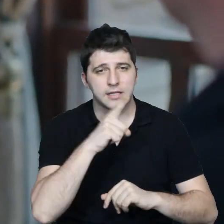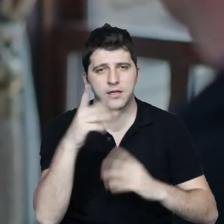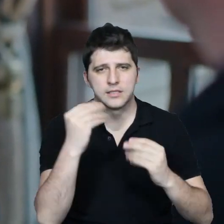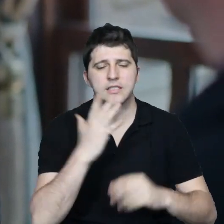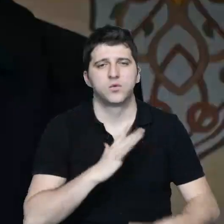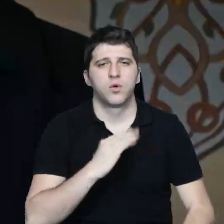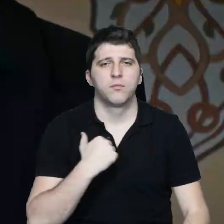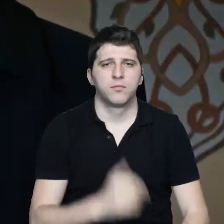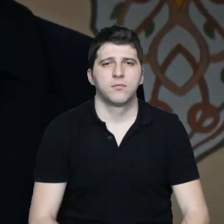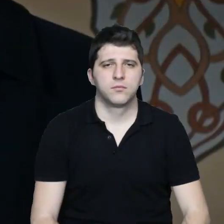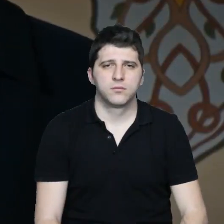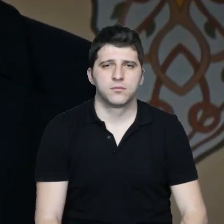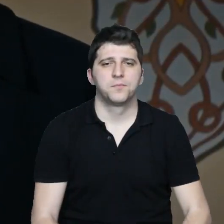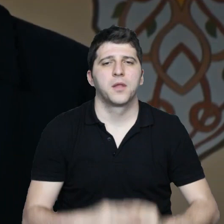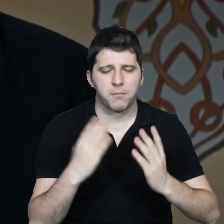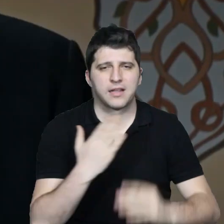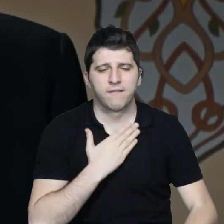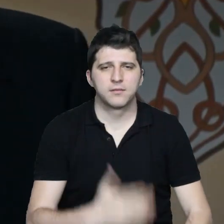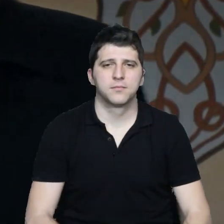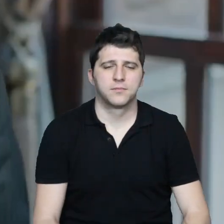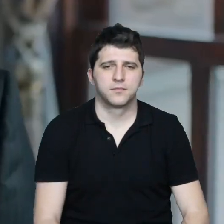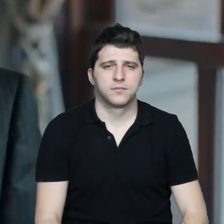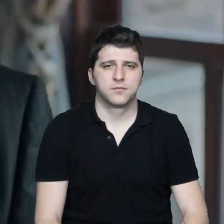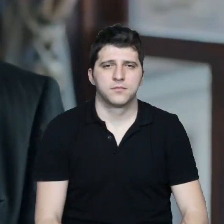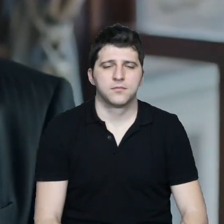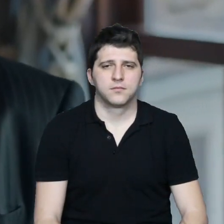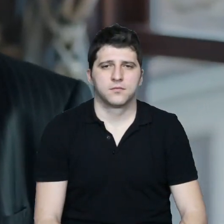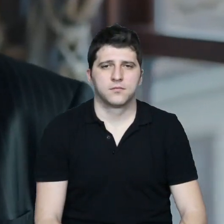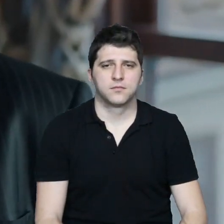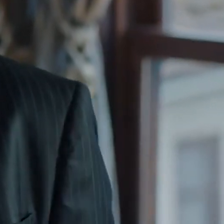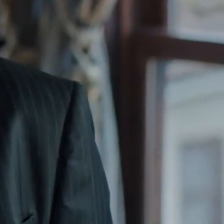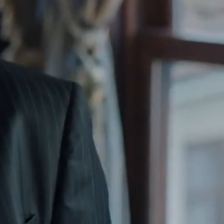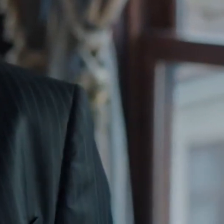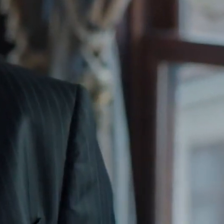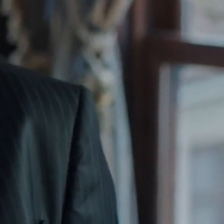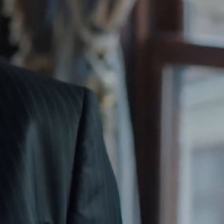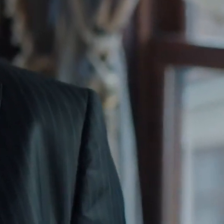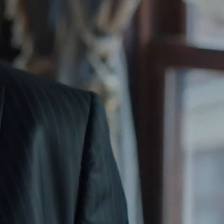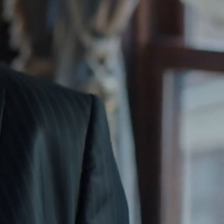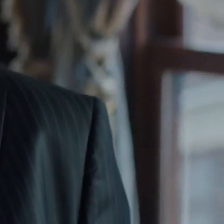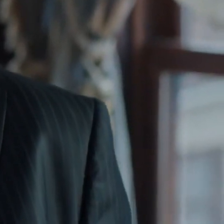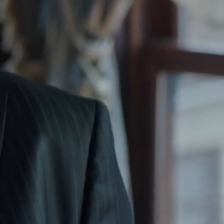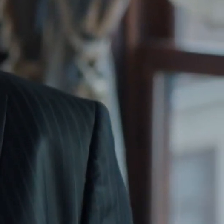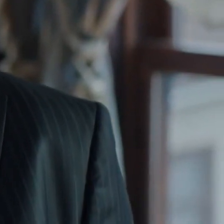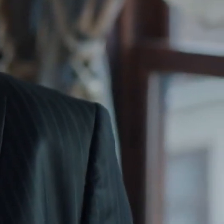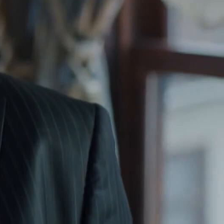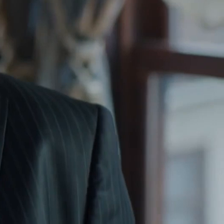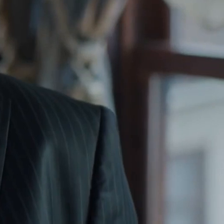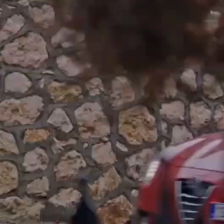etmesini istiyorum. Peki efendim. Avukat gidiyor. Evin duvarlarında el boyaması büyük çiçek desenleri